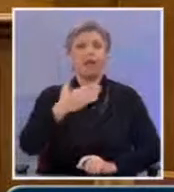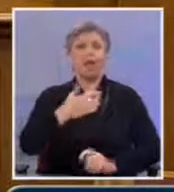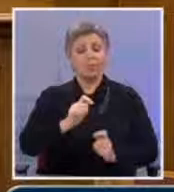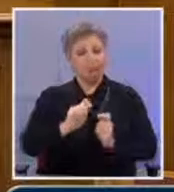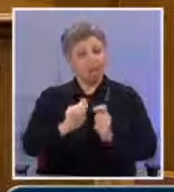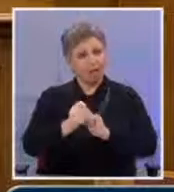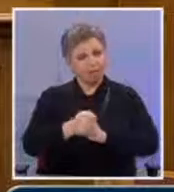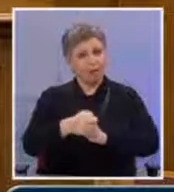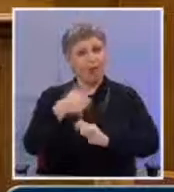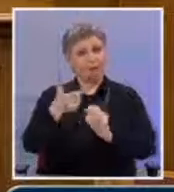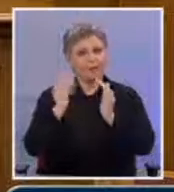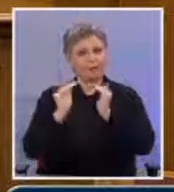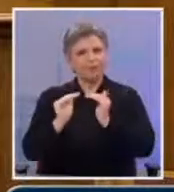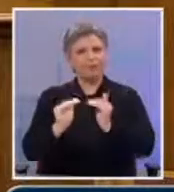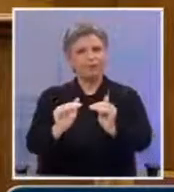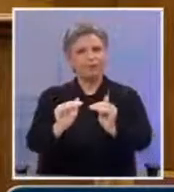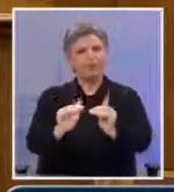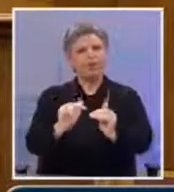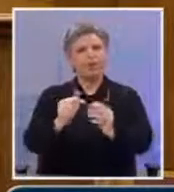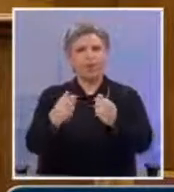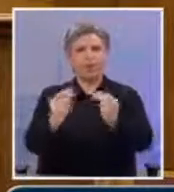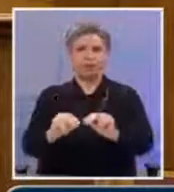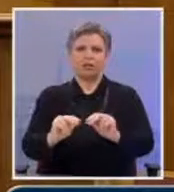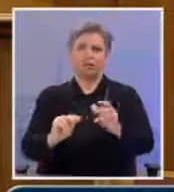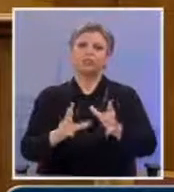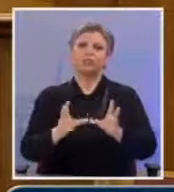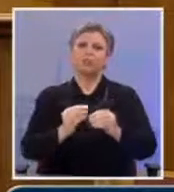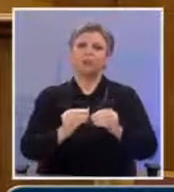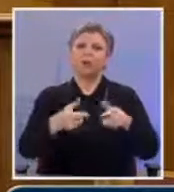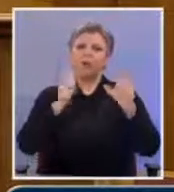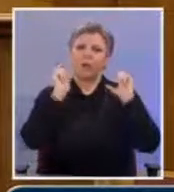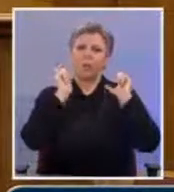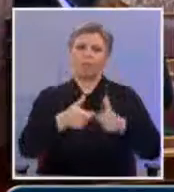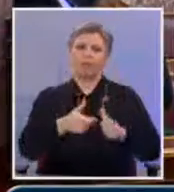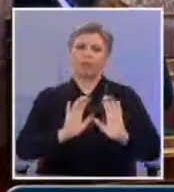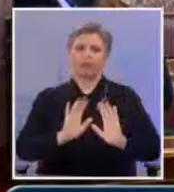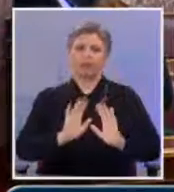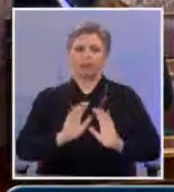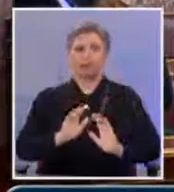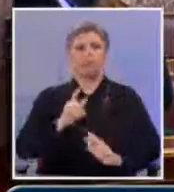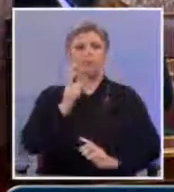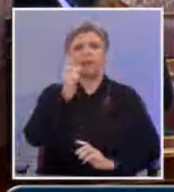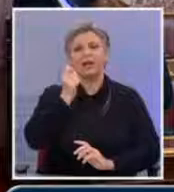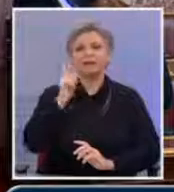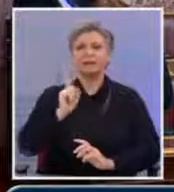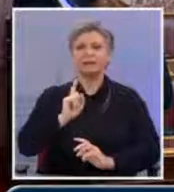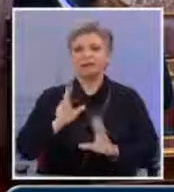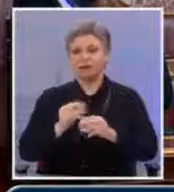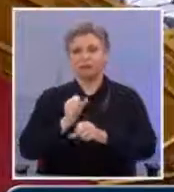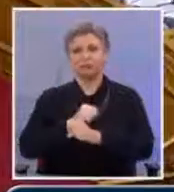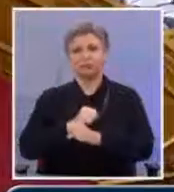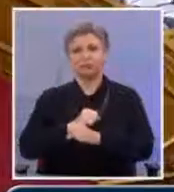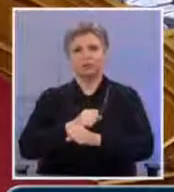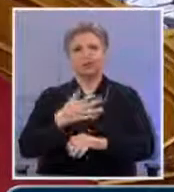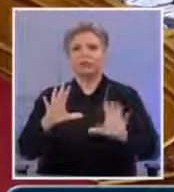και σύγχρονες προοδευτικές λύσεις. Κυρίες και κύριοι συνάδελφοι, δεν συνενούμε στη συνέχιση